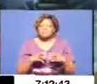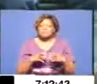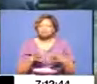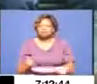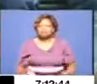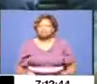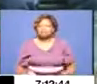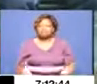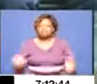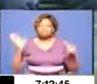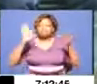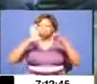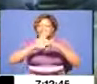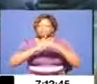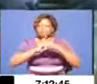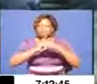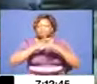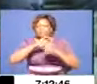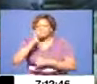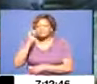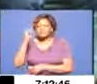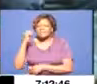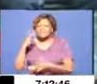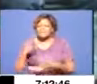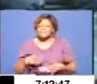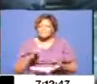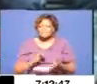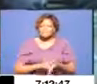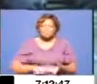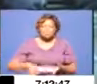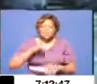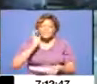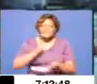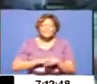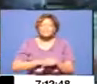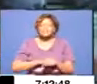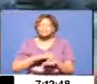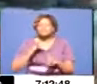tuungane na Wakenya wengine ndio tupate kile tunapataka.